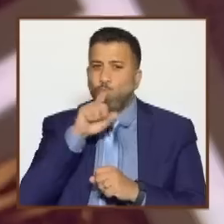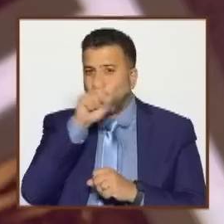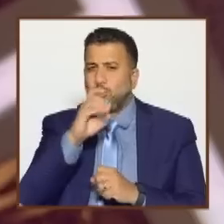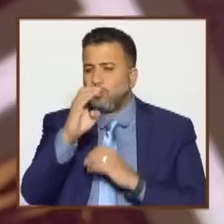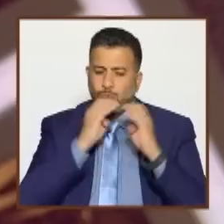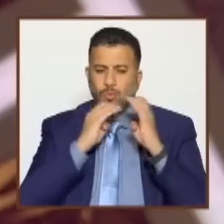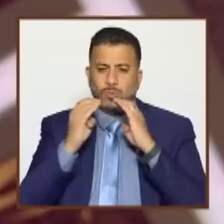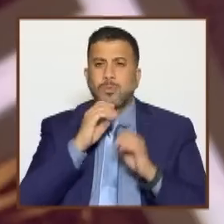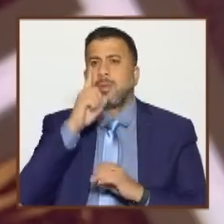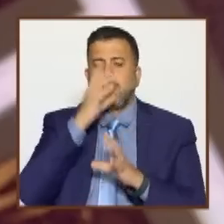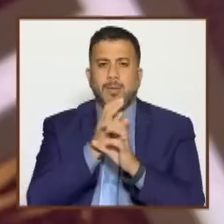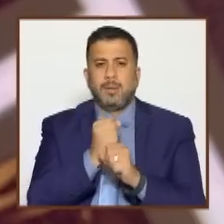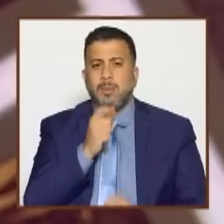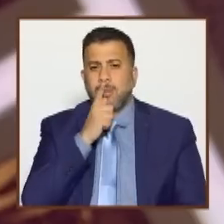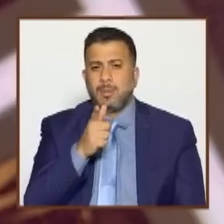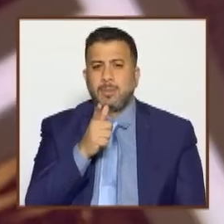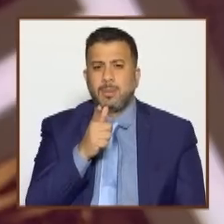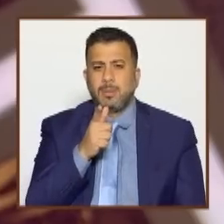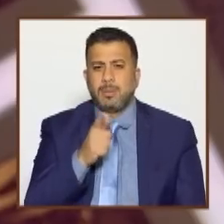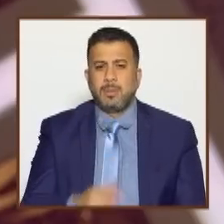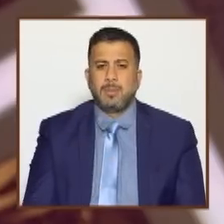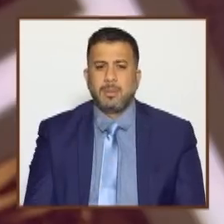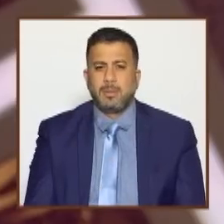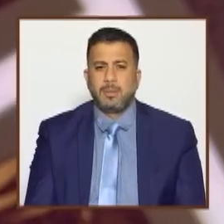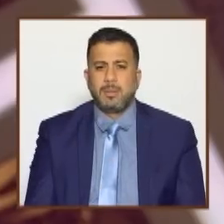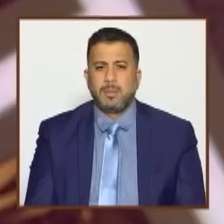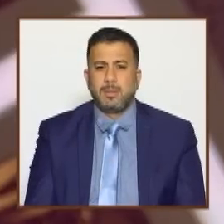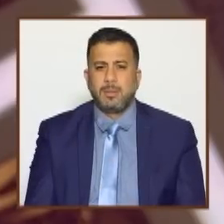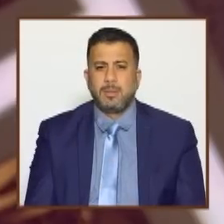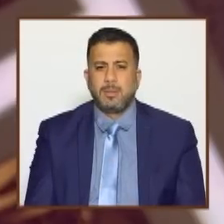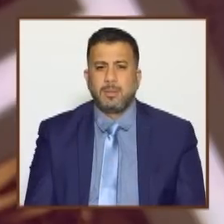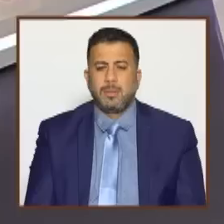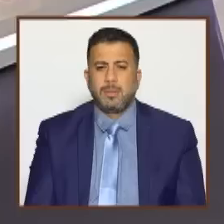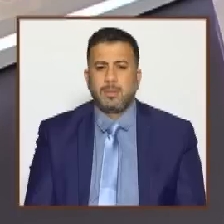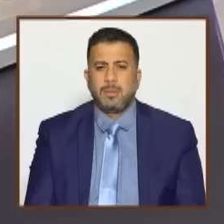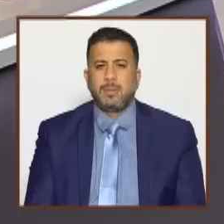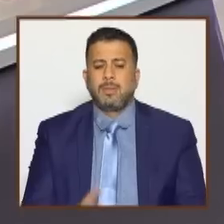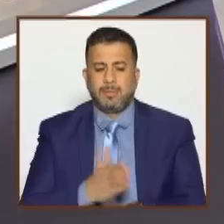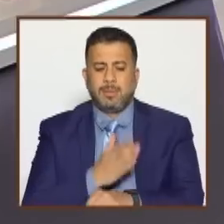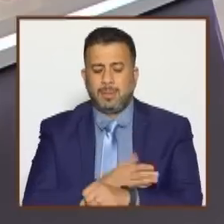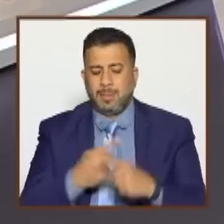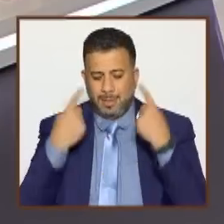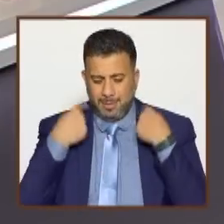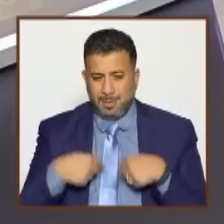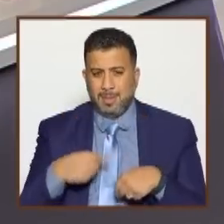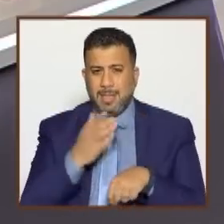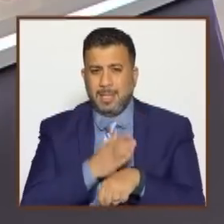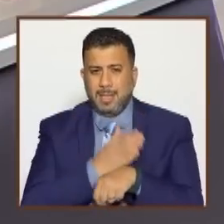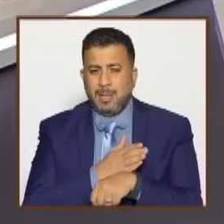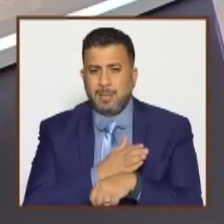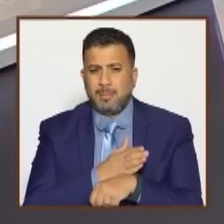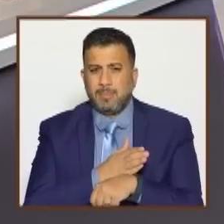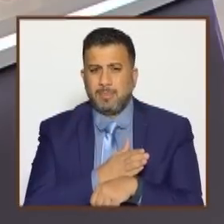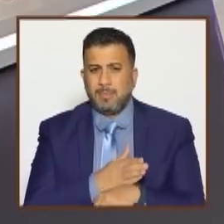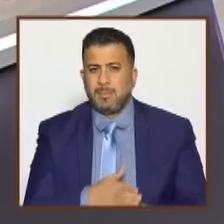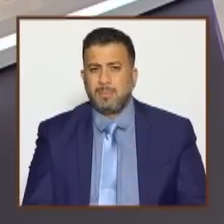أثناء الانتهاء مو أنتهي أنا يعني يصير عندي مثلا بجسمي تعب وأمي تقول لي لا هذا غلط يعني